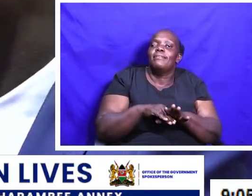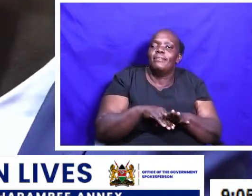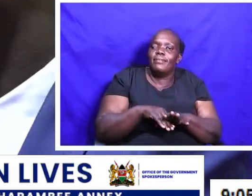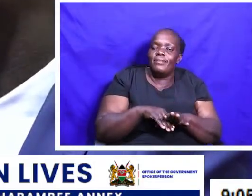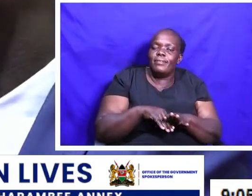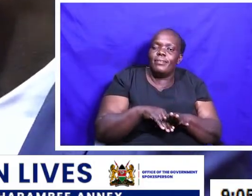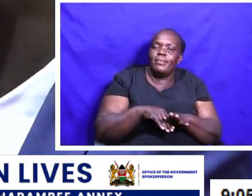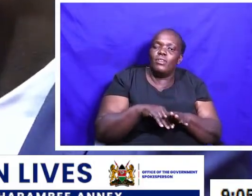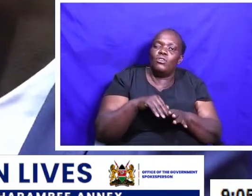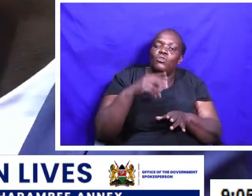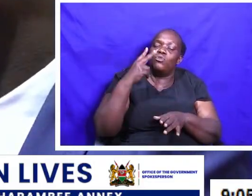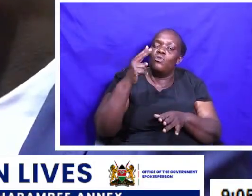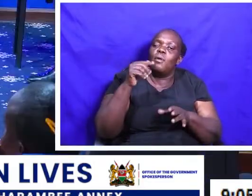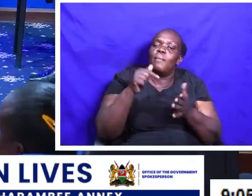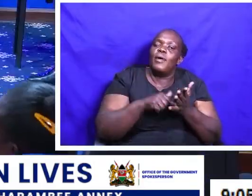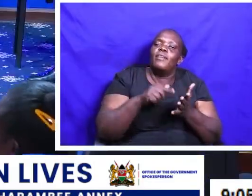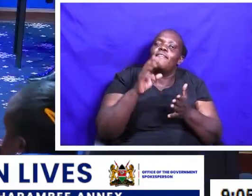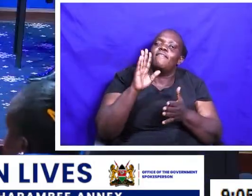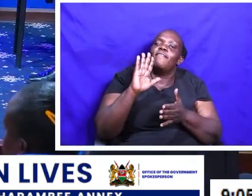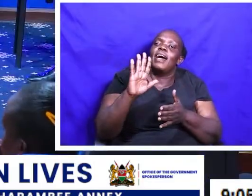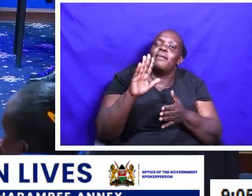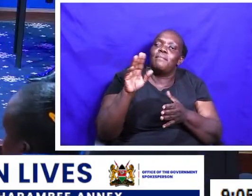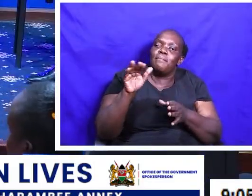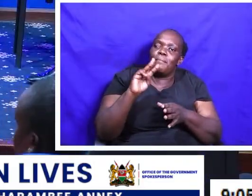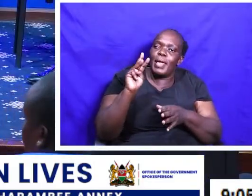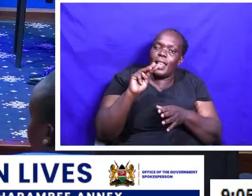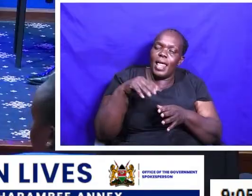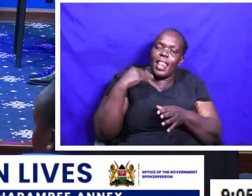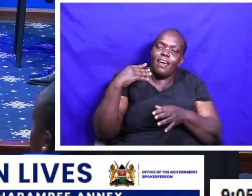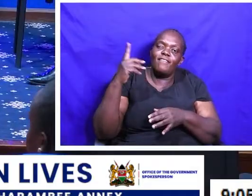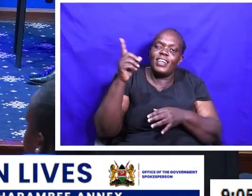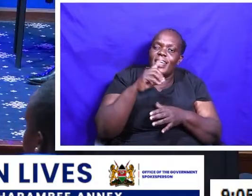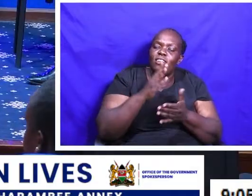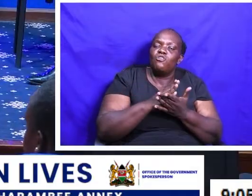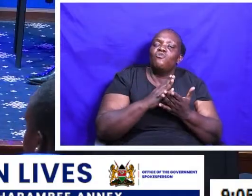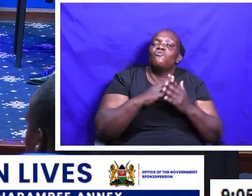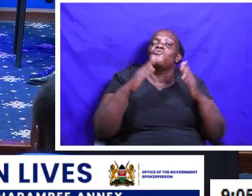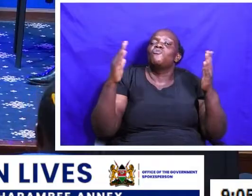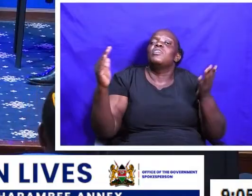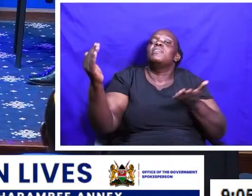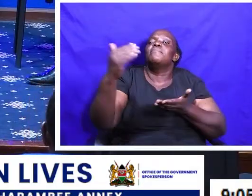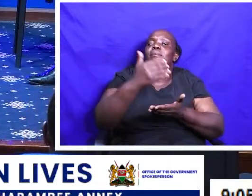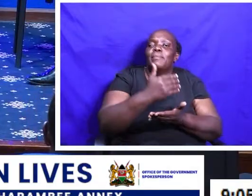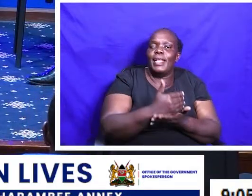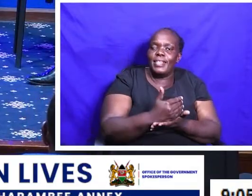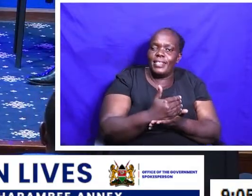riders. Na wakisensitize watu 10 wanafanya kila siku, sio ni a very big